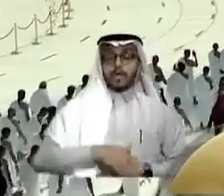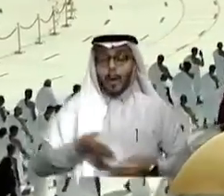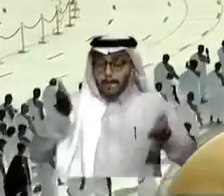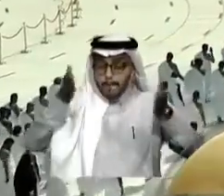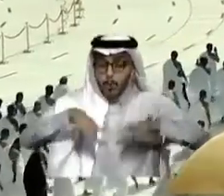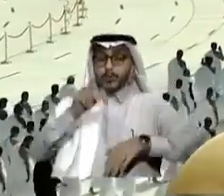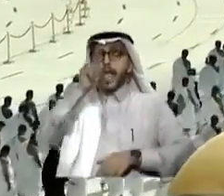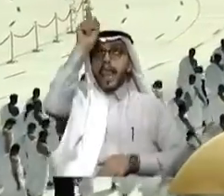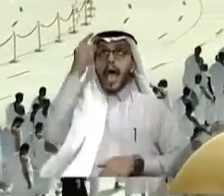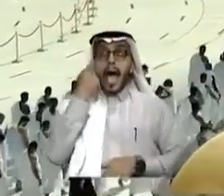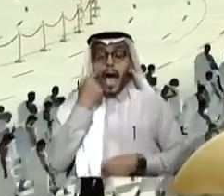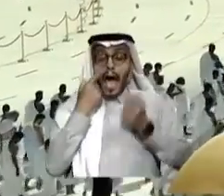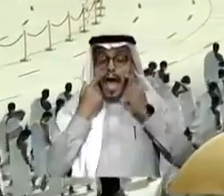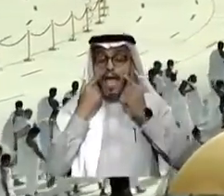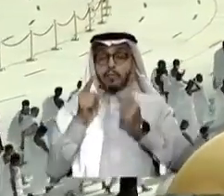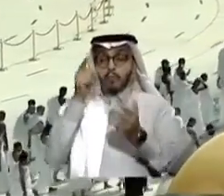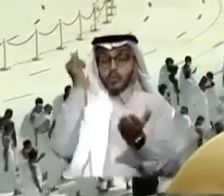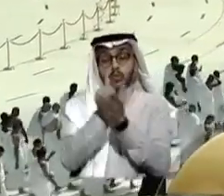ويميت ويحيي،